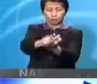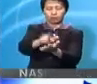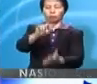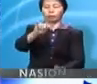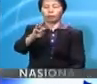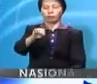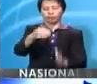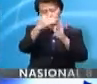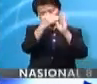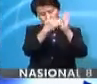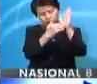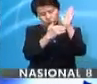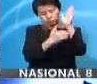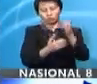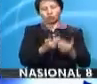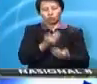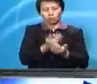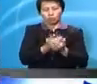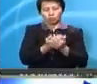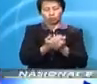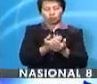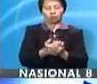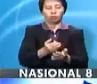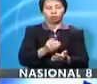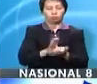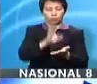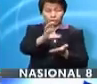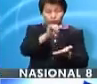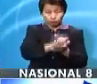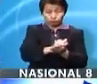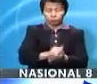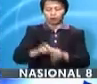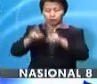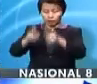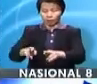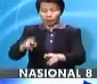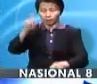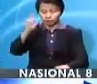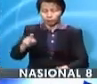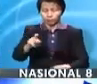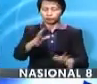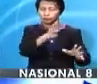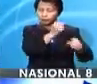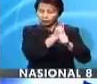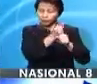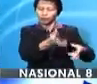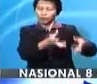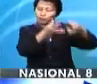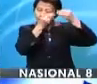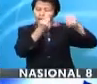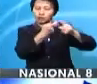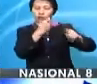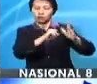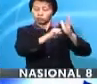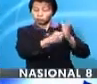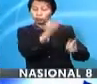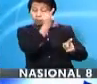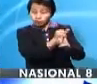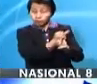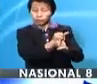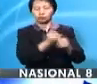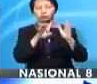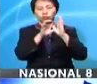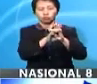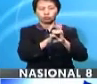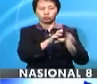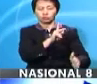akan memperincikan butiran keuangan syarikat pelaburan itu. Beliau berkata rakyat harus mendapatkan maklumat daripada sumber sahih